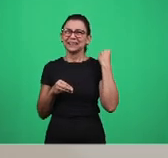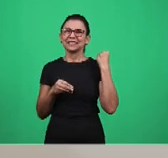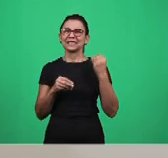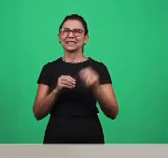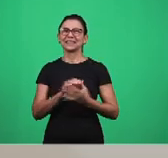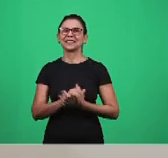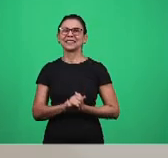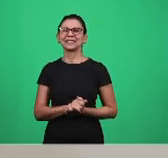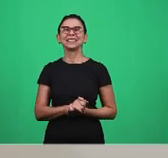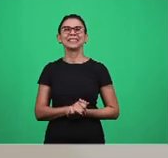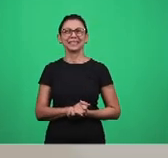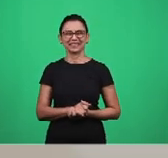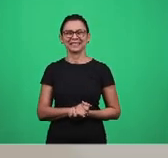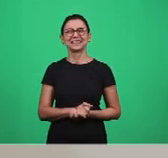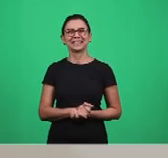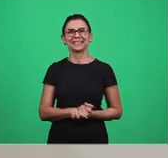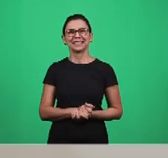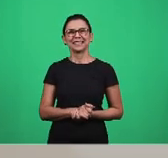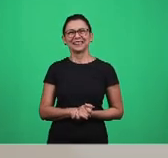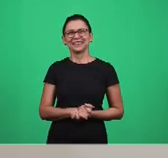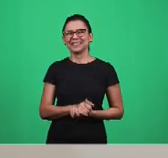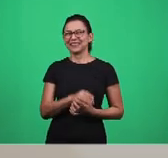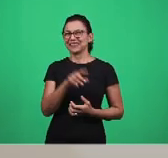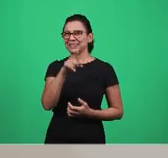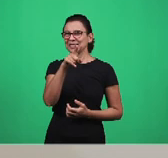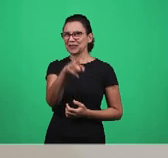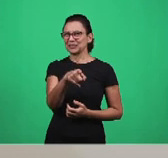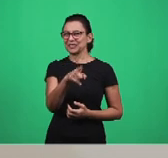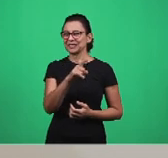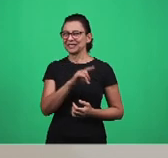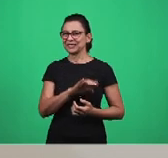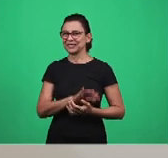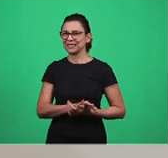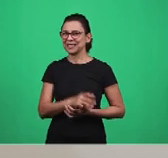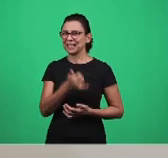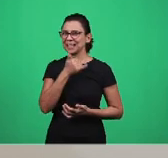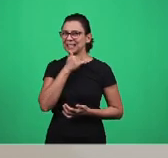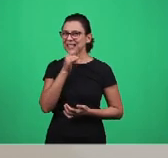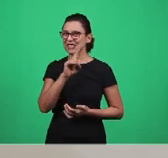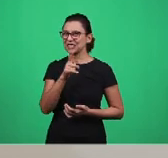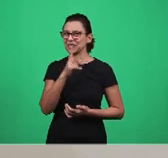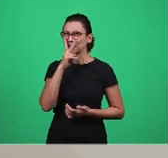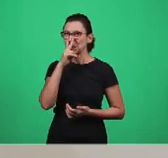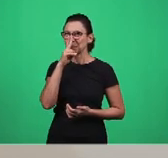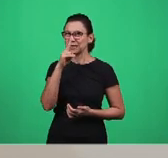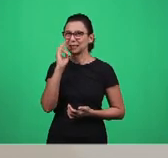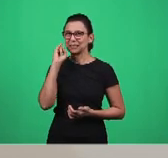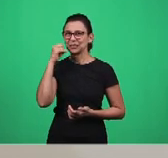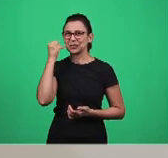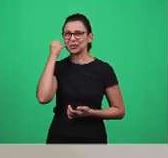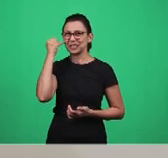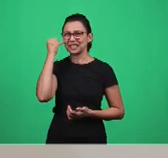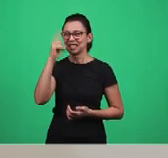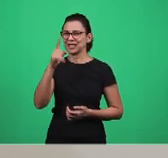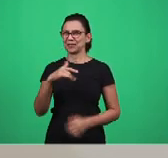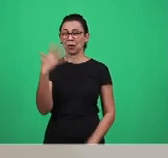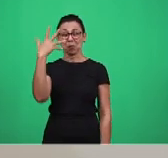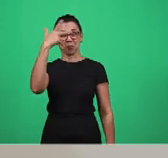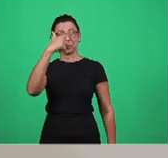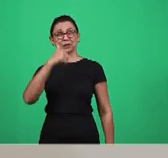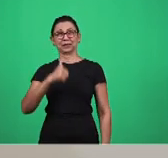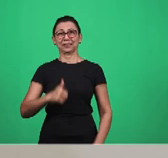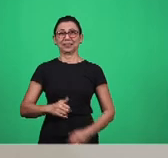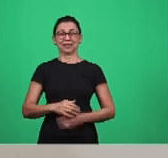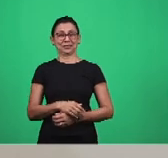sois triste parce que tu ne vas pas ressembler à Josias. Tu vas ressembler à un très joli qui est par là. Donc,